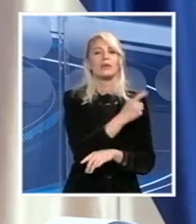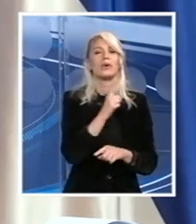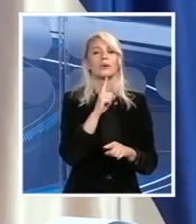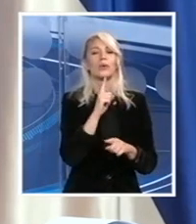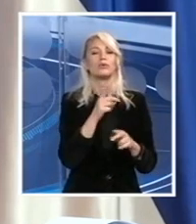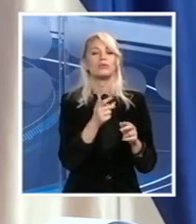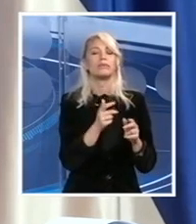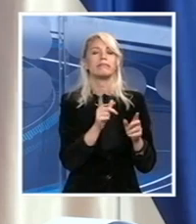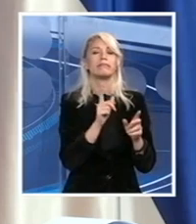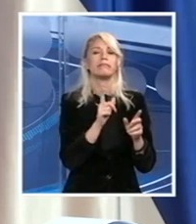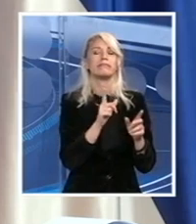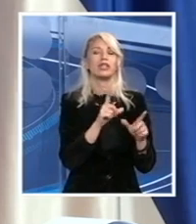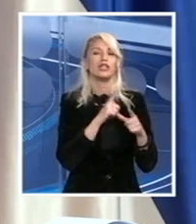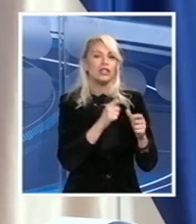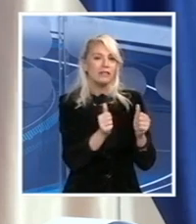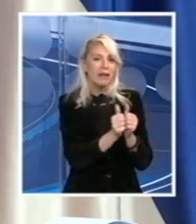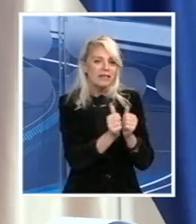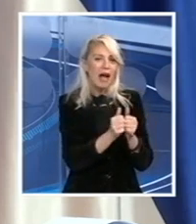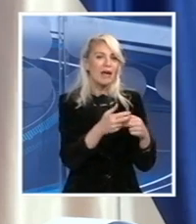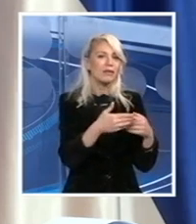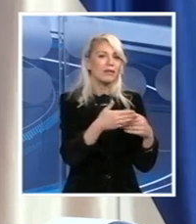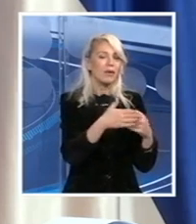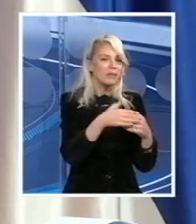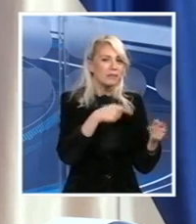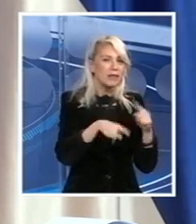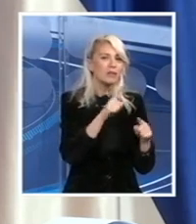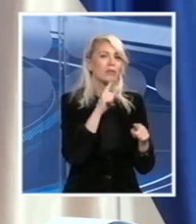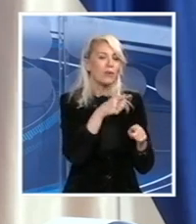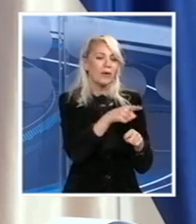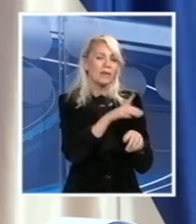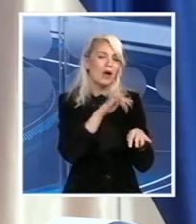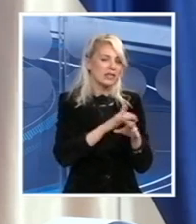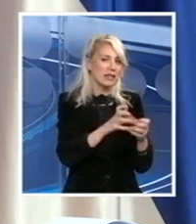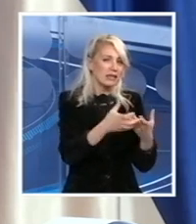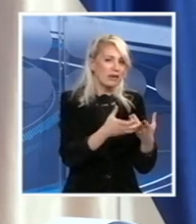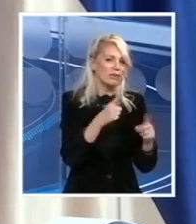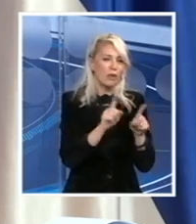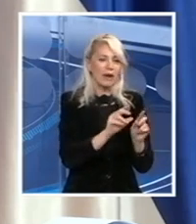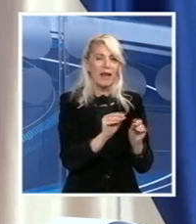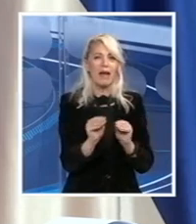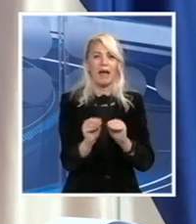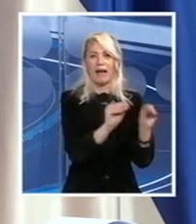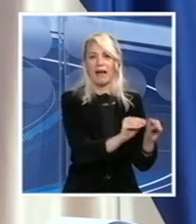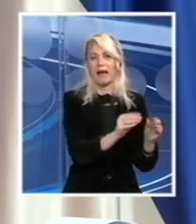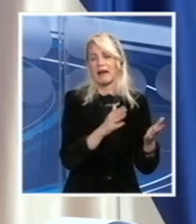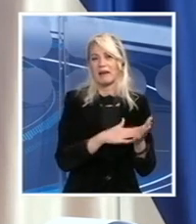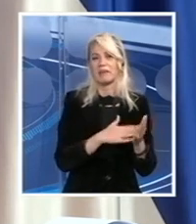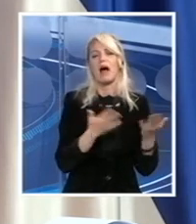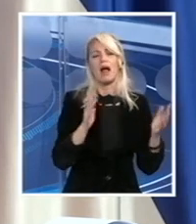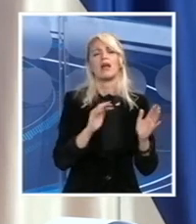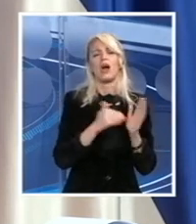nekoga koji je najugroženiji, zato da mu ne bi preneli. Ali o tom potom još je to dosta daleko.